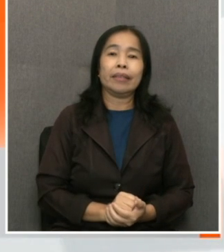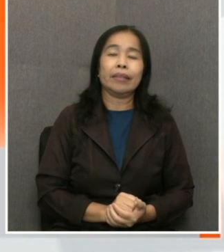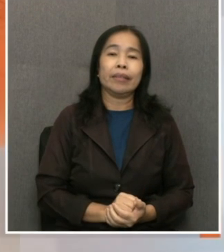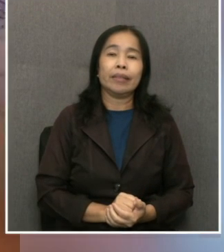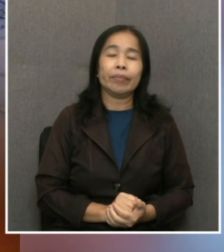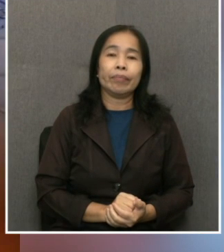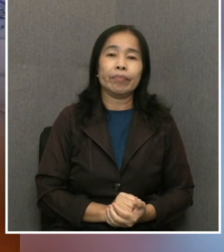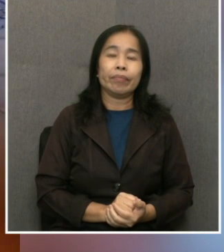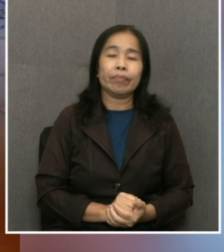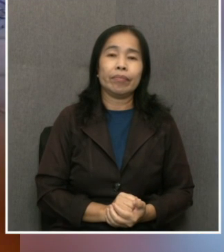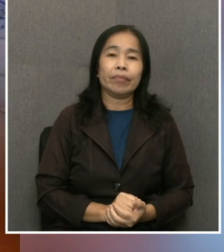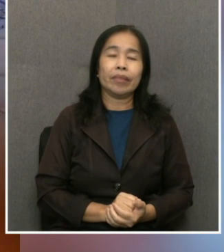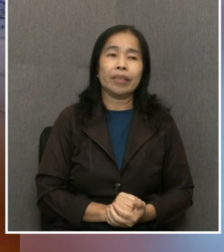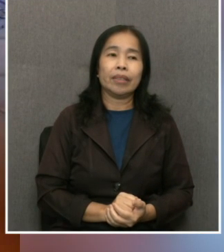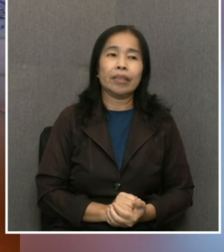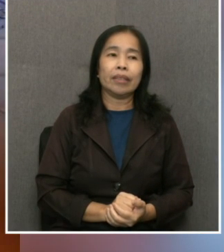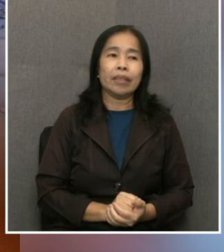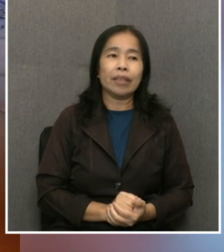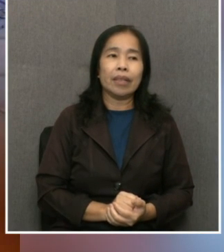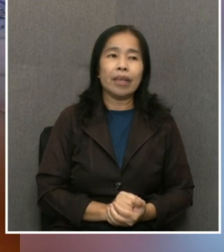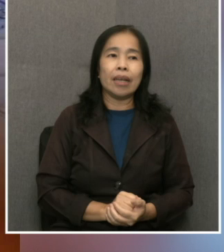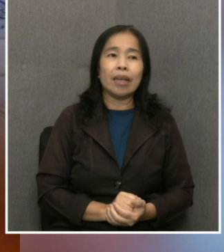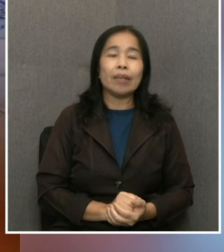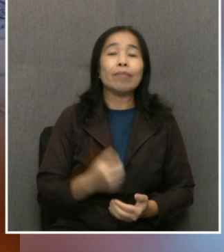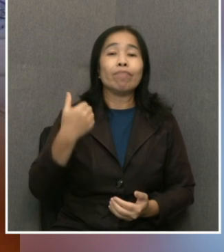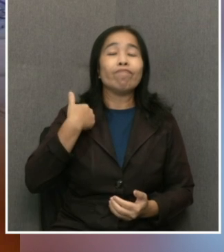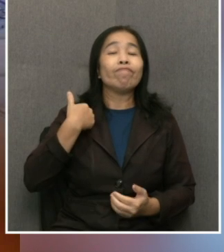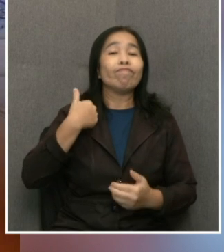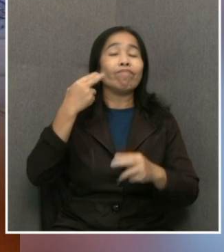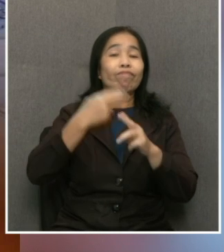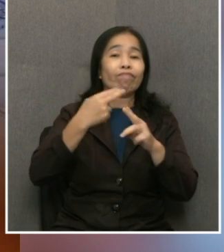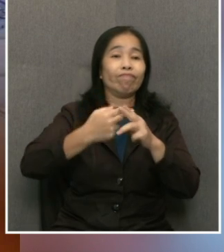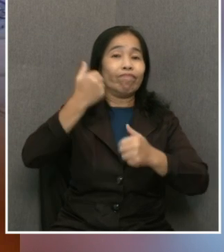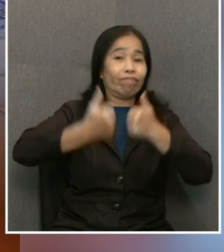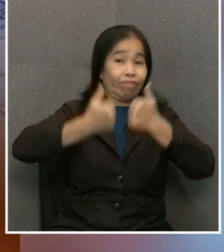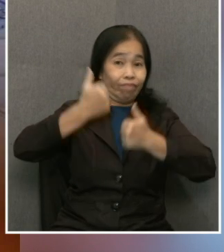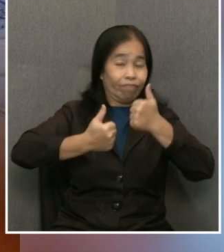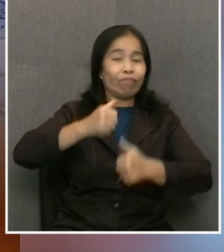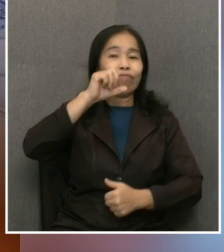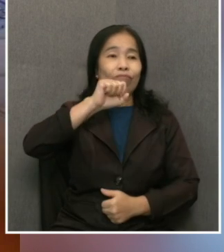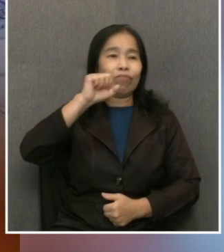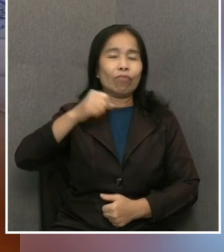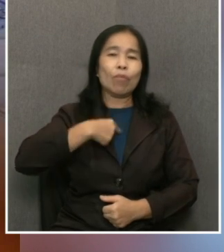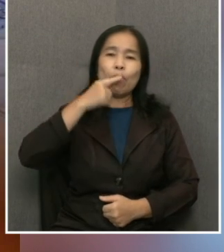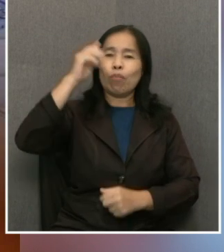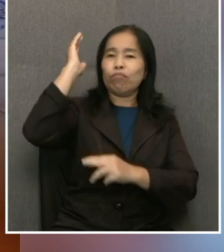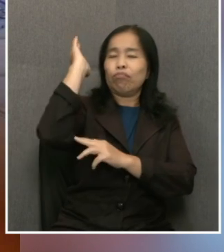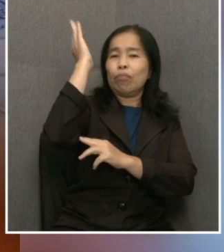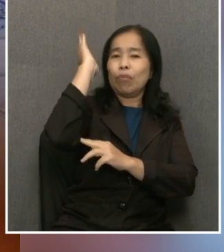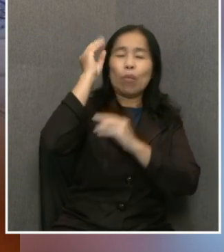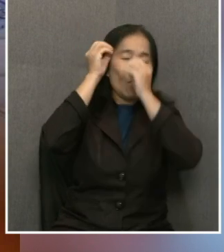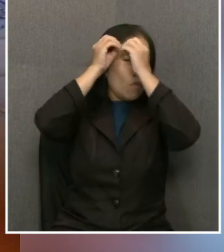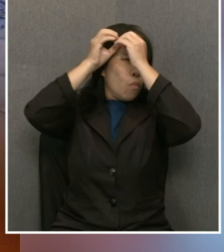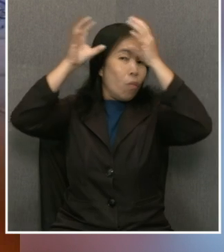ขณะที่นายปฏิพัฒน์สันติพาดาแคนดิเดตประธานสภาผู้แทนราษฎรพรรคก้าวไกลโชว์วิสัยทัศน์สร้างรัฐสภา